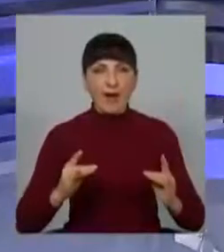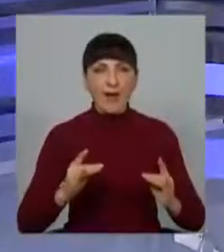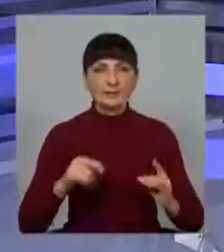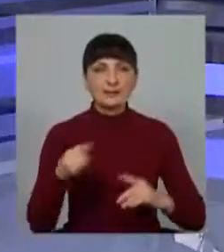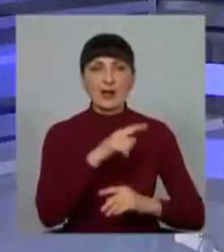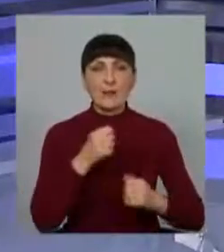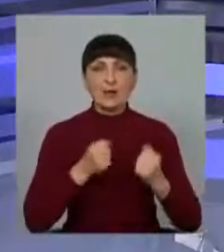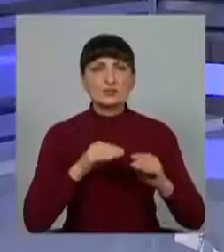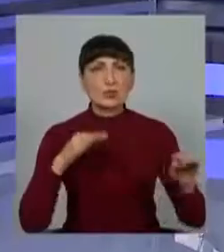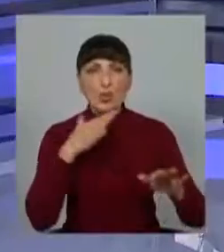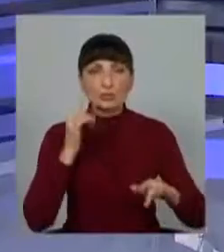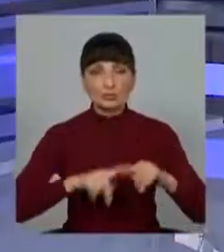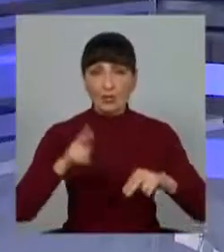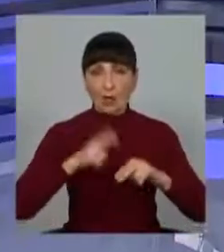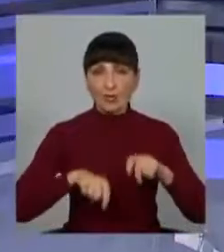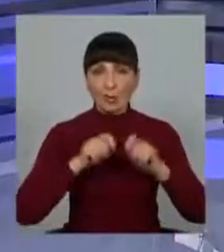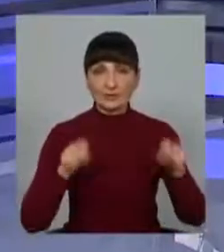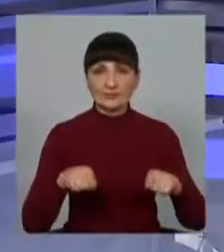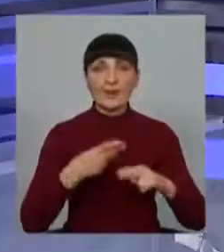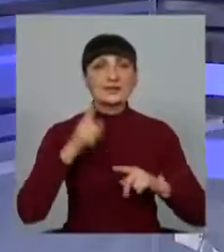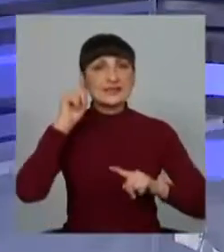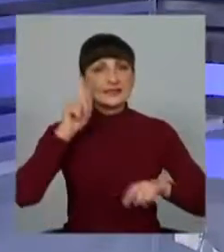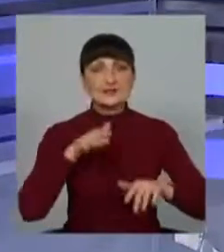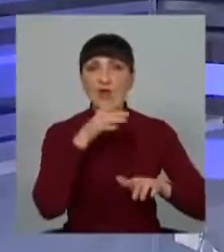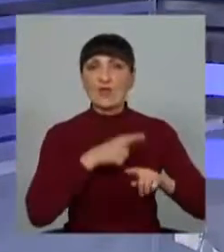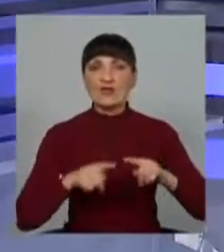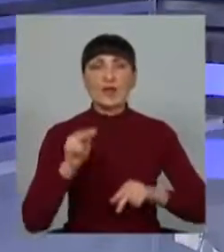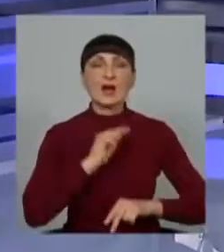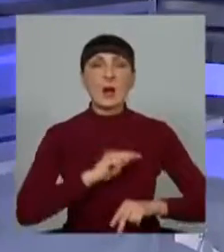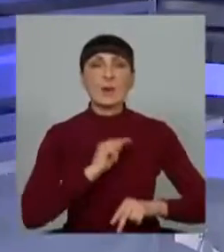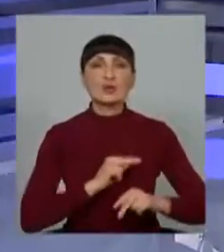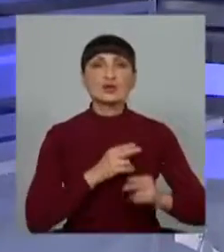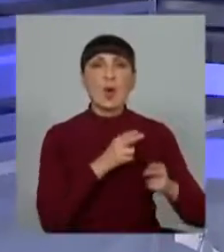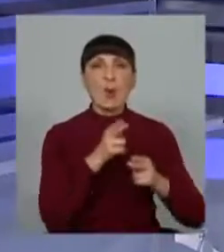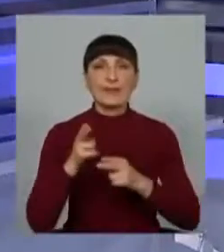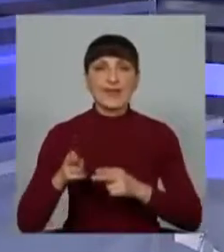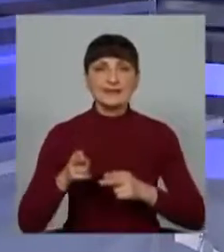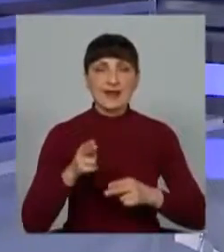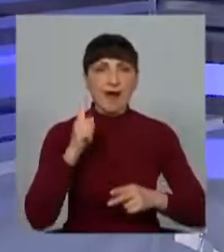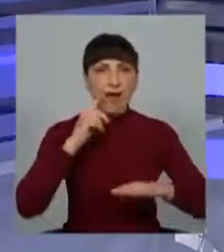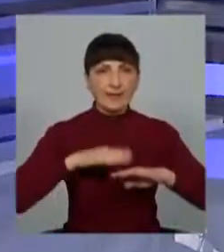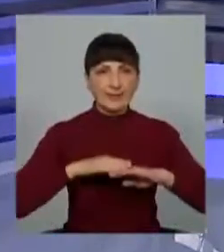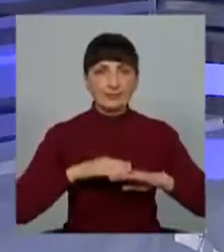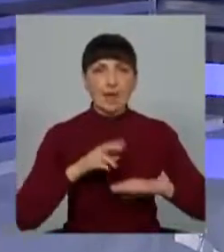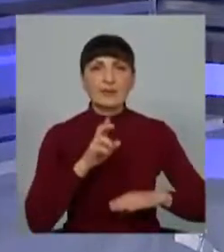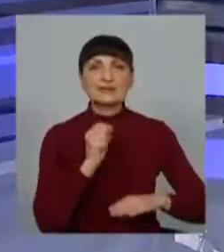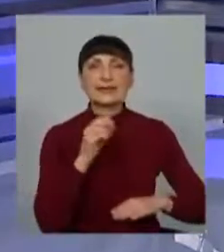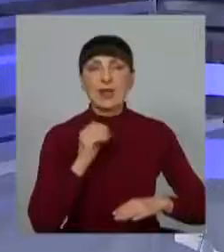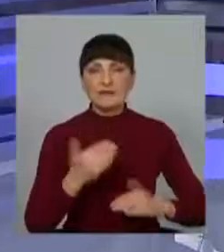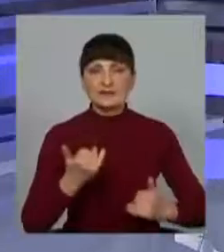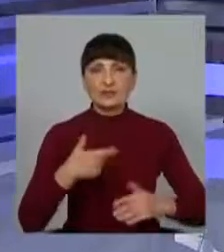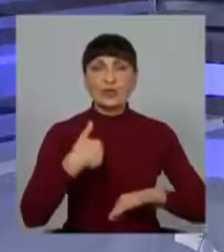загруженной автомагистрали близится к завершению. Об этом стало известно во время рабочего объезда акима города Бакыджана Сагентаева. Сегодня же